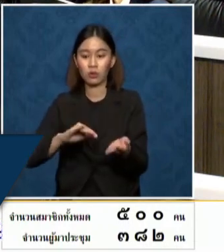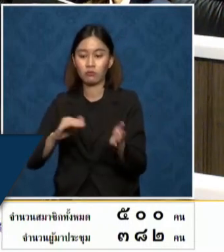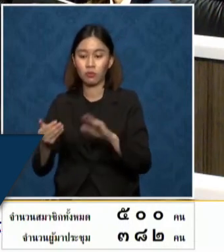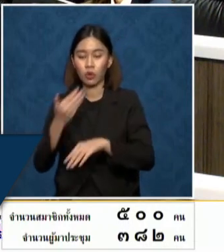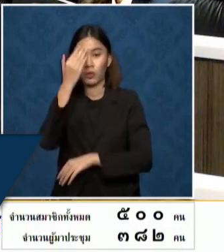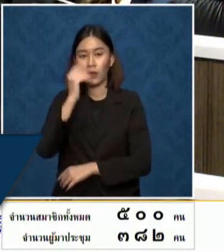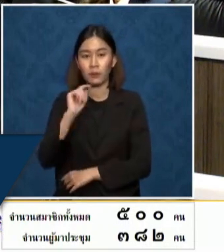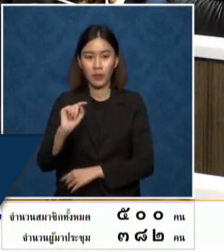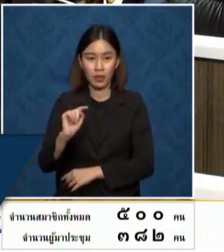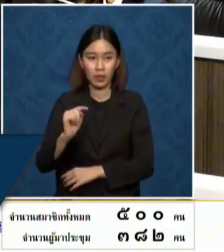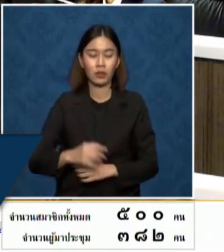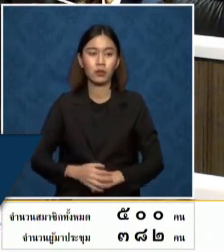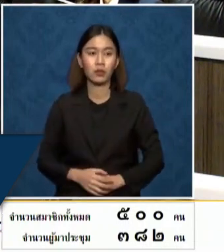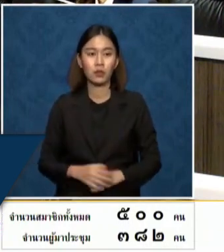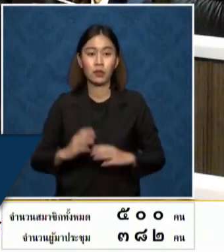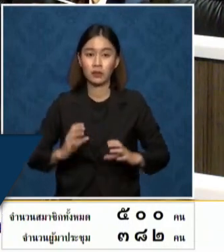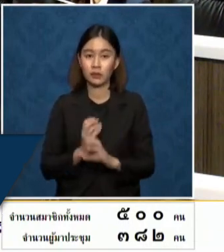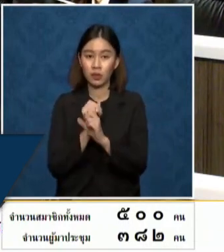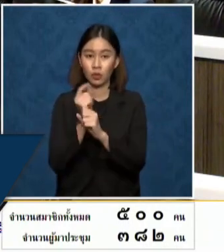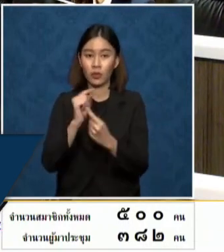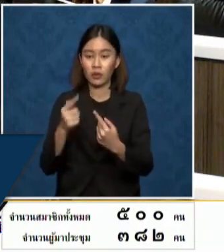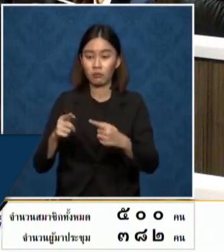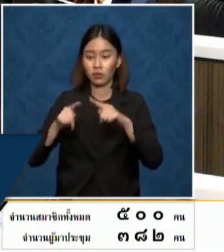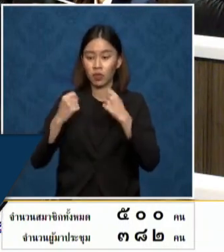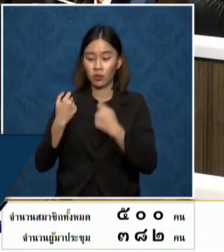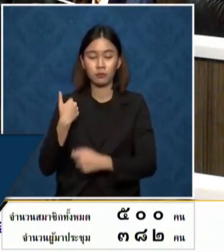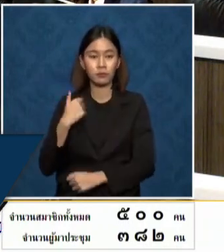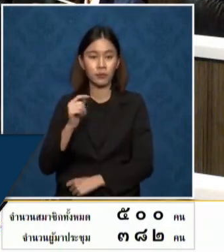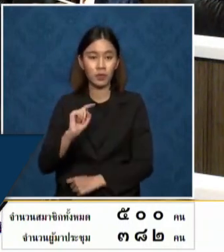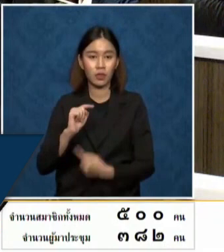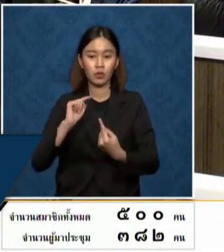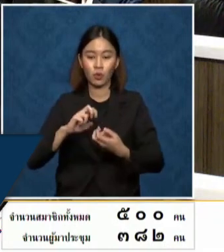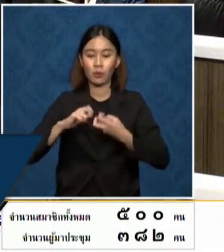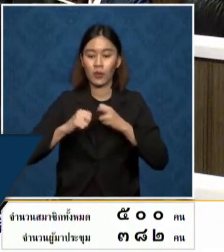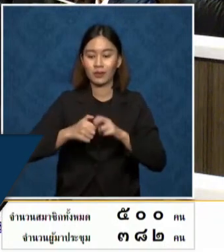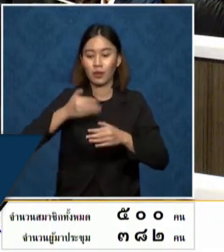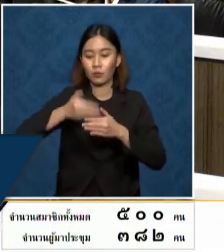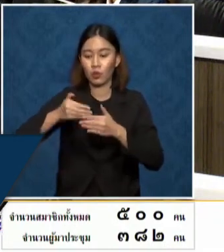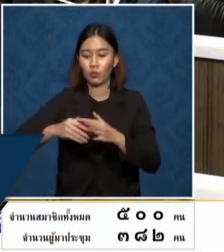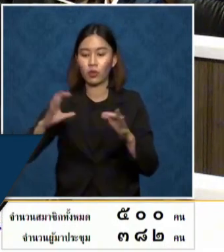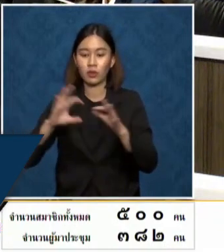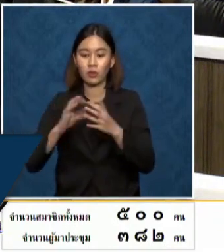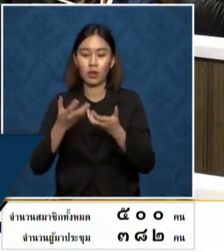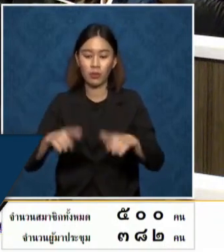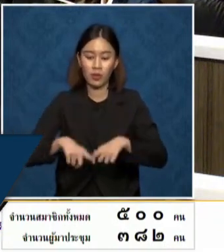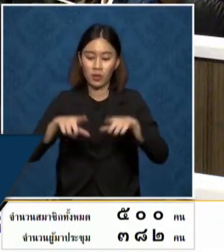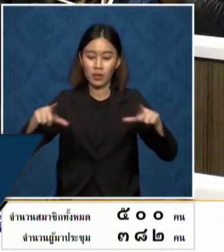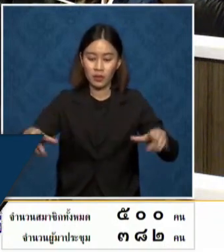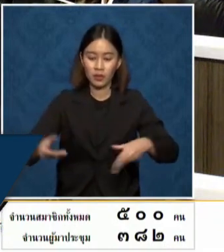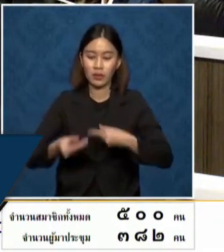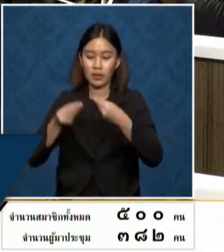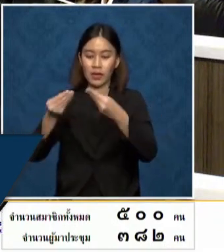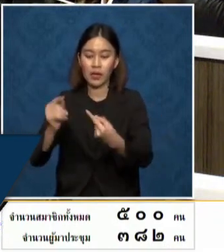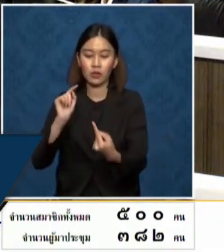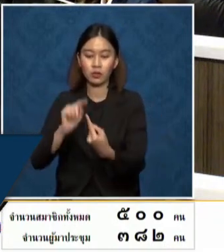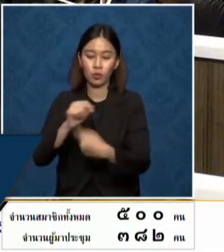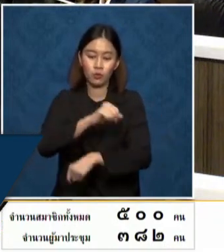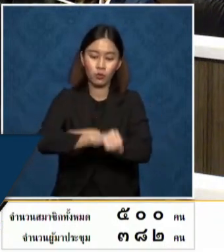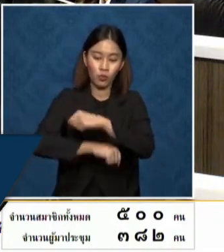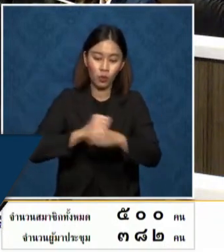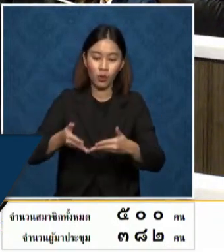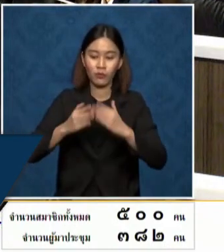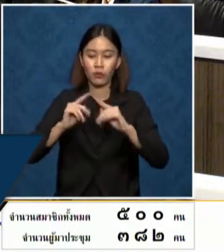ไปเพราะอะไรปรากฏว่าได้คำตอบมาว่าประสบปัญหาในการเรื่องการส่งมอบพื้นที่ที่เหมาะสมในการก่อ